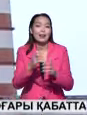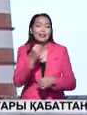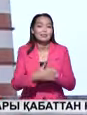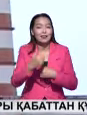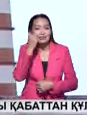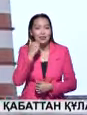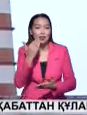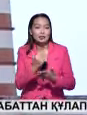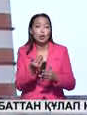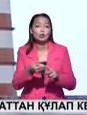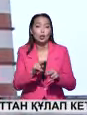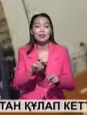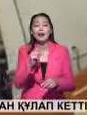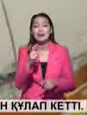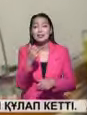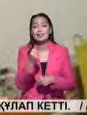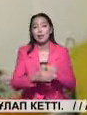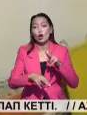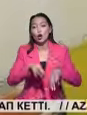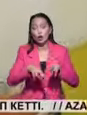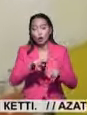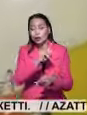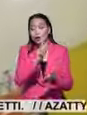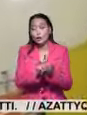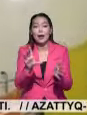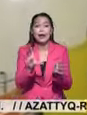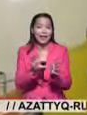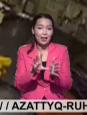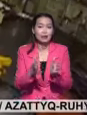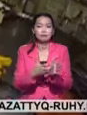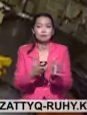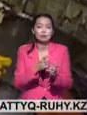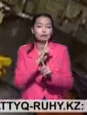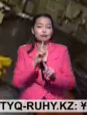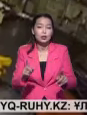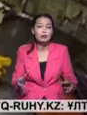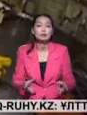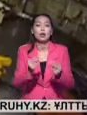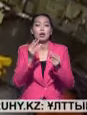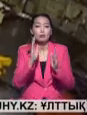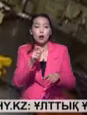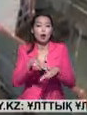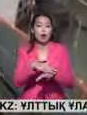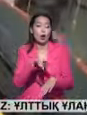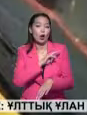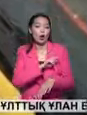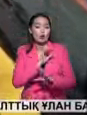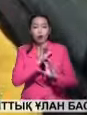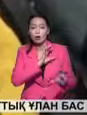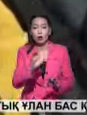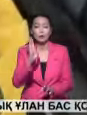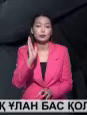тозуы. Сондықтан атом электростанциясының құрылысы елді энергия тапшылығынан құтқарып қана қоймай, халықты жұмыс орындарымен қамтамасыз